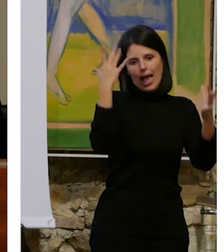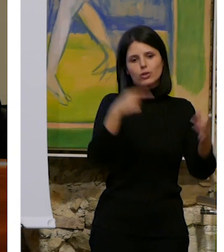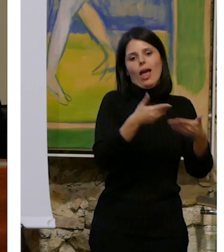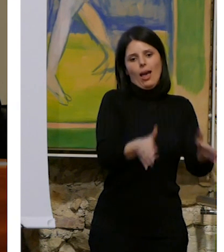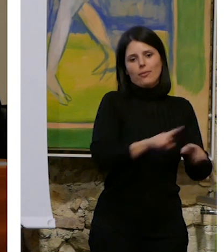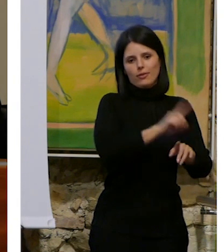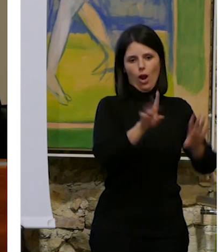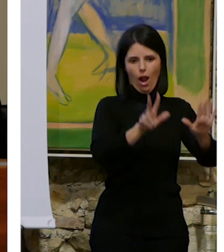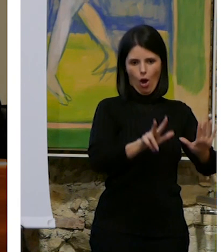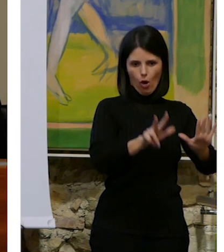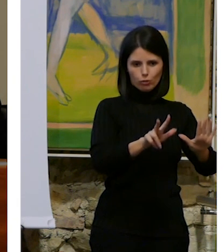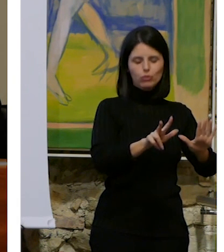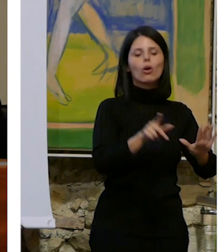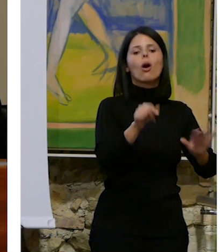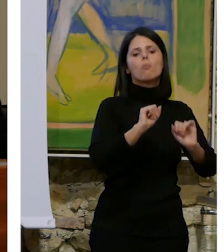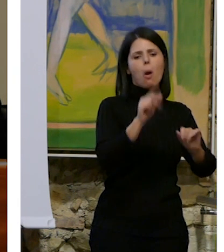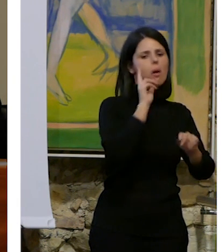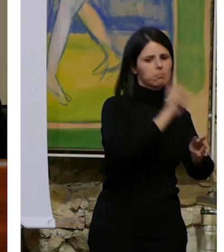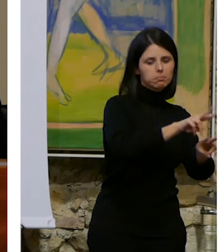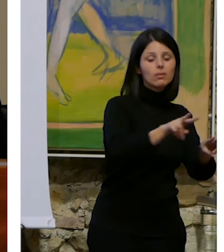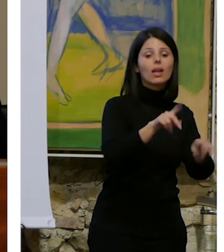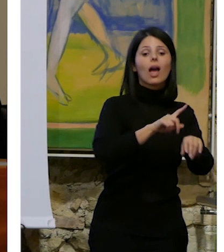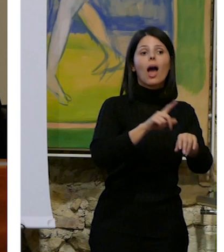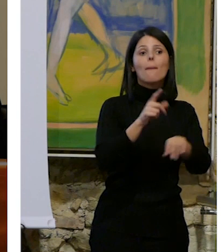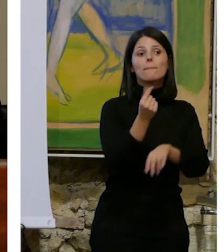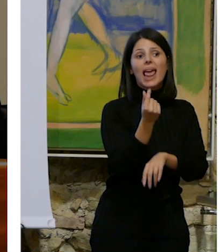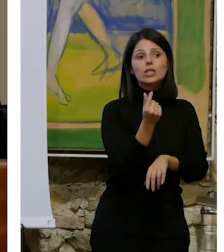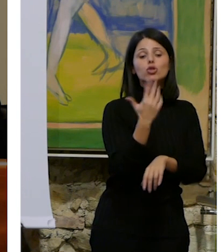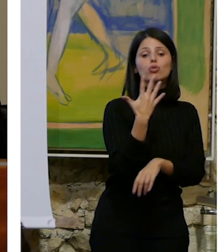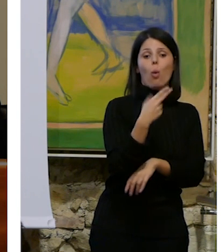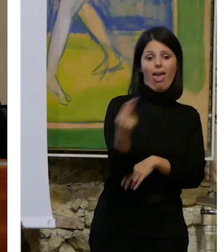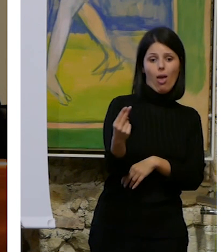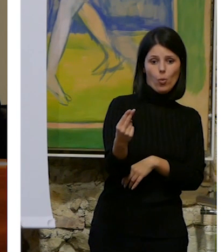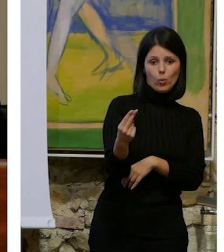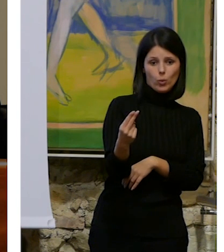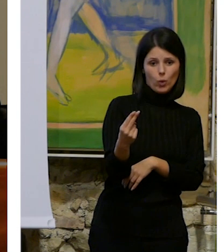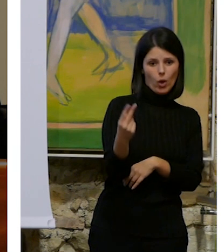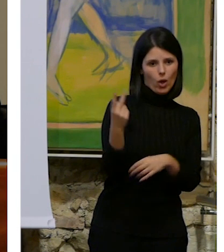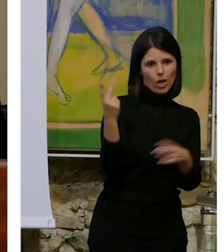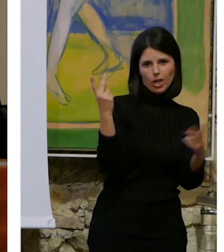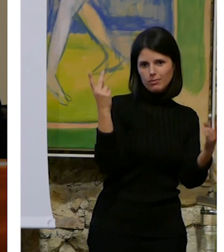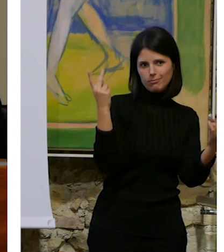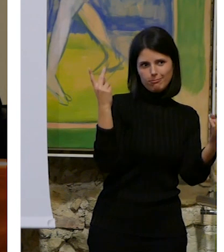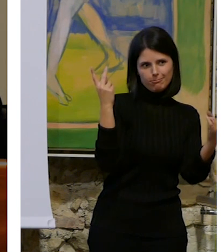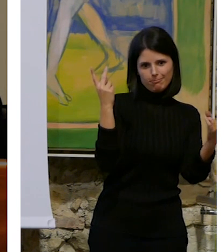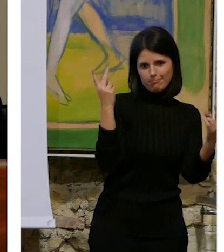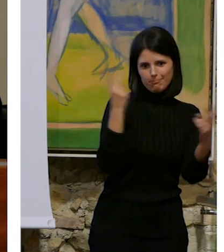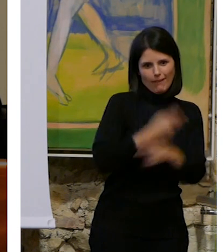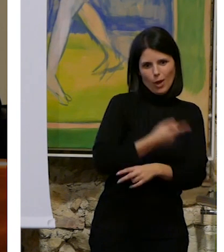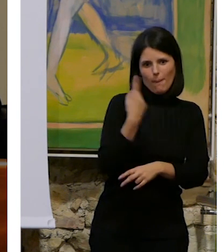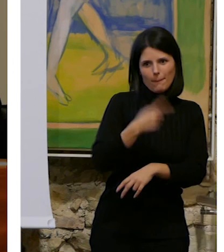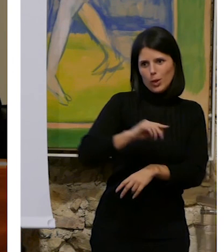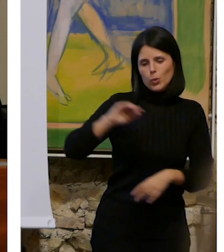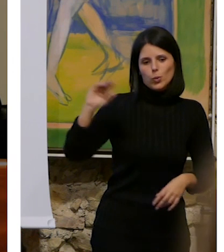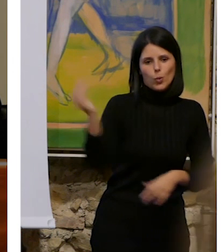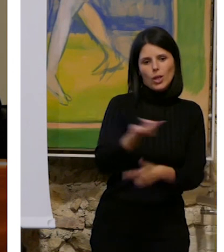ancora visitabile. E pensate, il prezzo è appena 5 euro, quindi proprio una cosa per tutte le